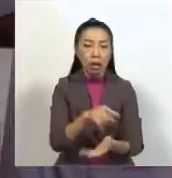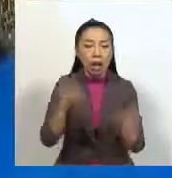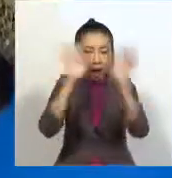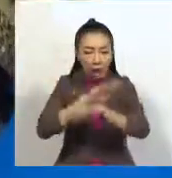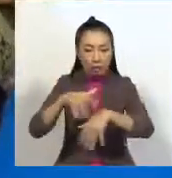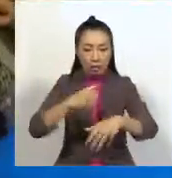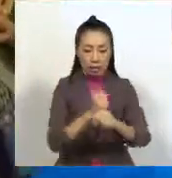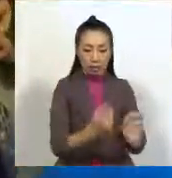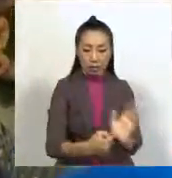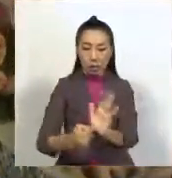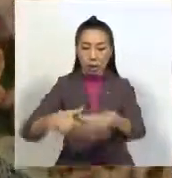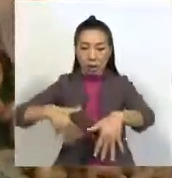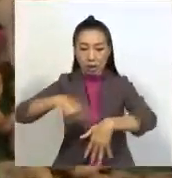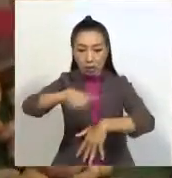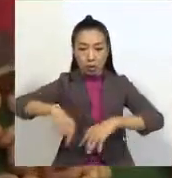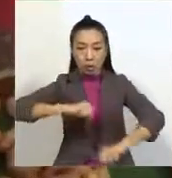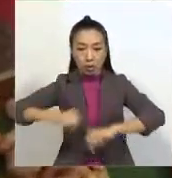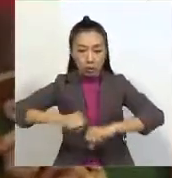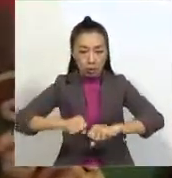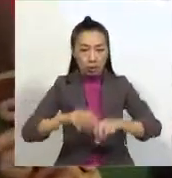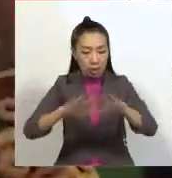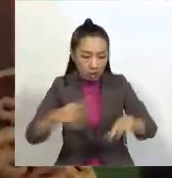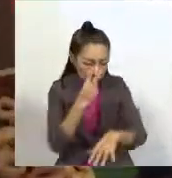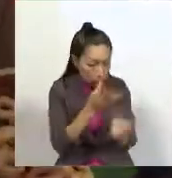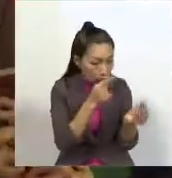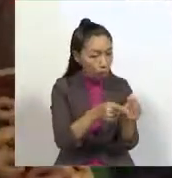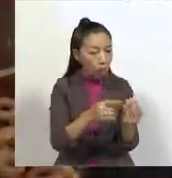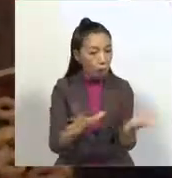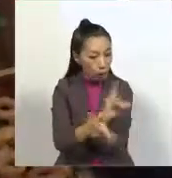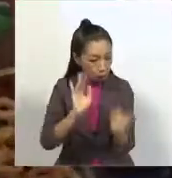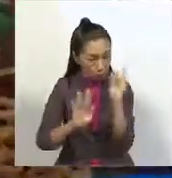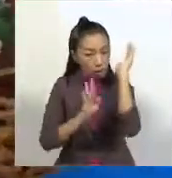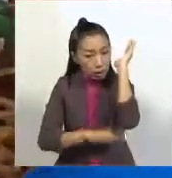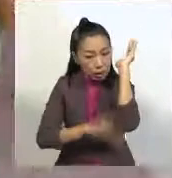ประเพณีที่มันเป็นประเพณีของบ้านเราที่เป็นประเพณีพื้นบ้านเนี่ย